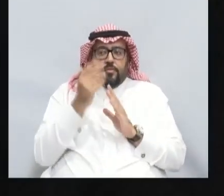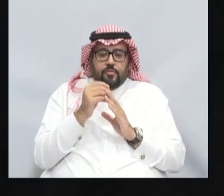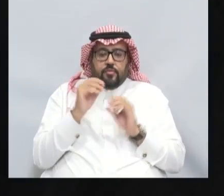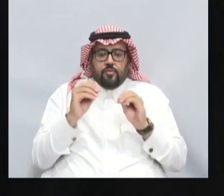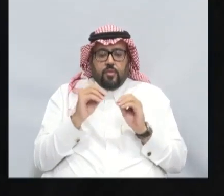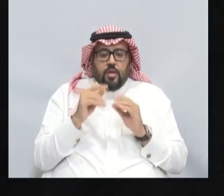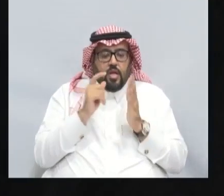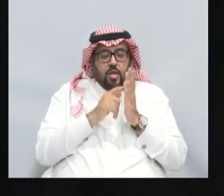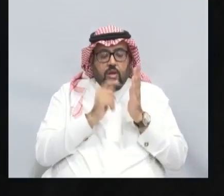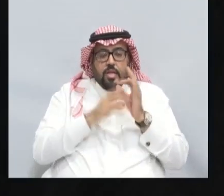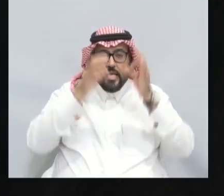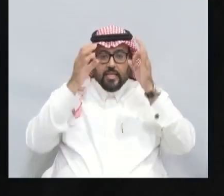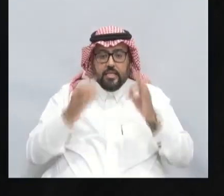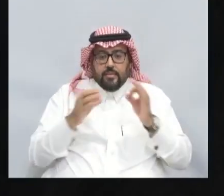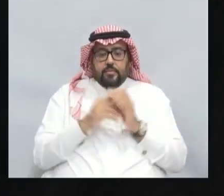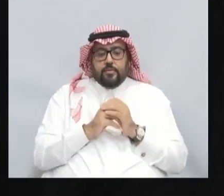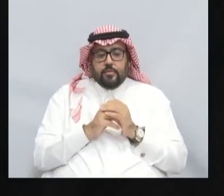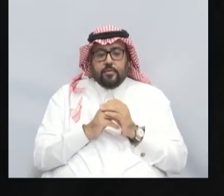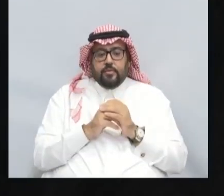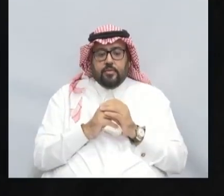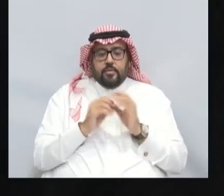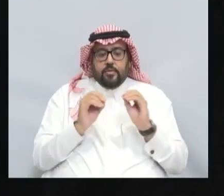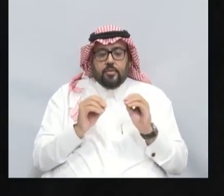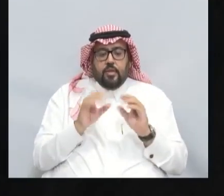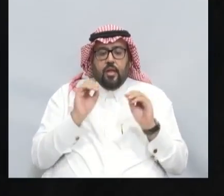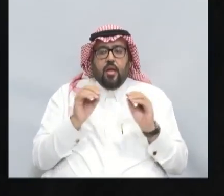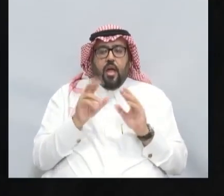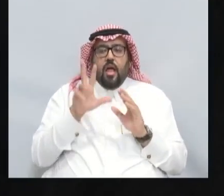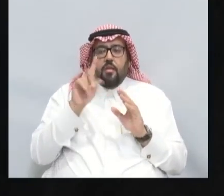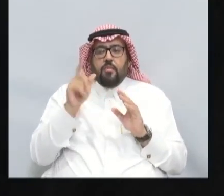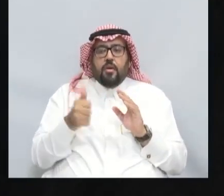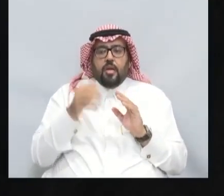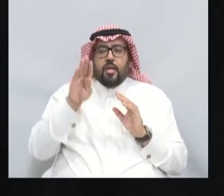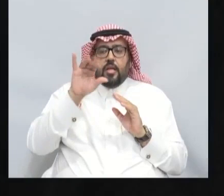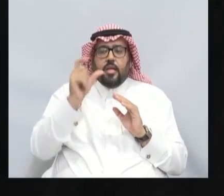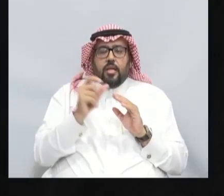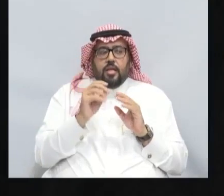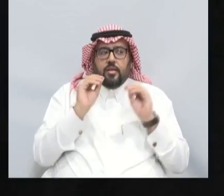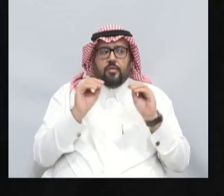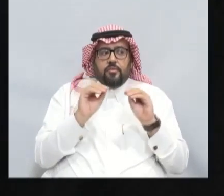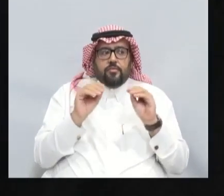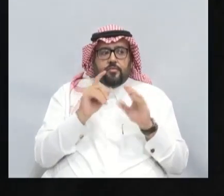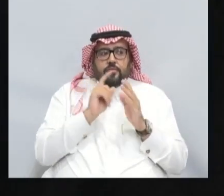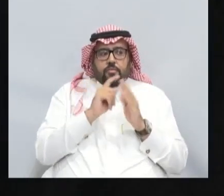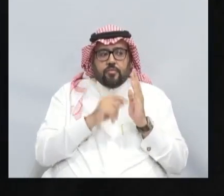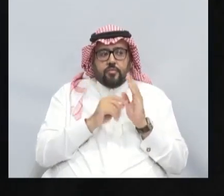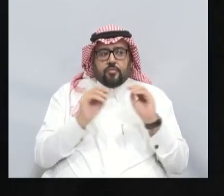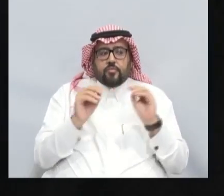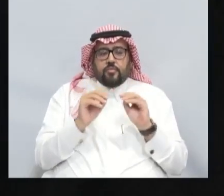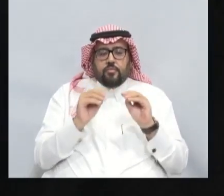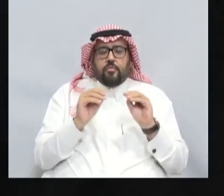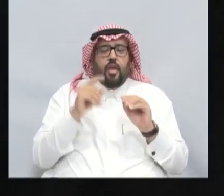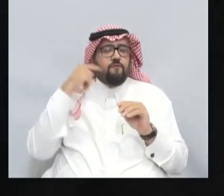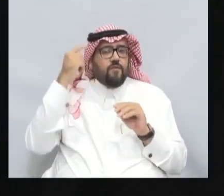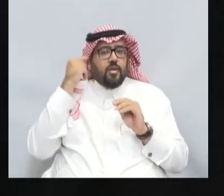هي نقطة أساسية في تصنيف البراكين لأشكال معينة أو لأشكال محددة؟